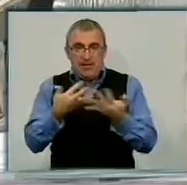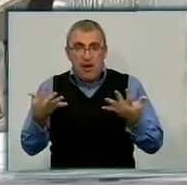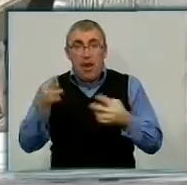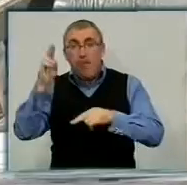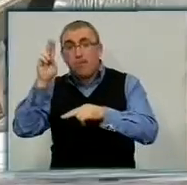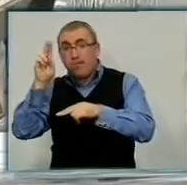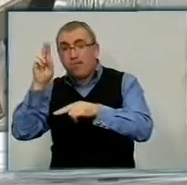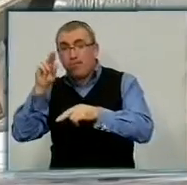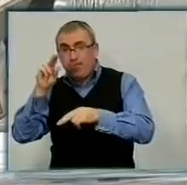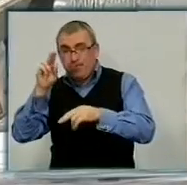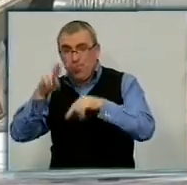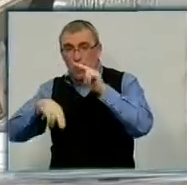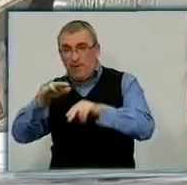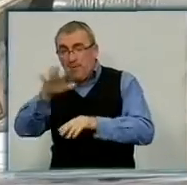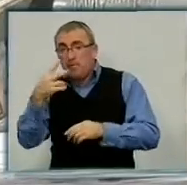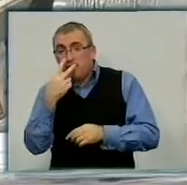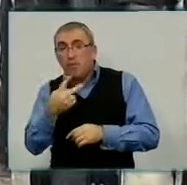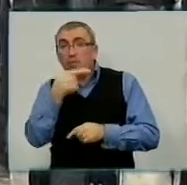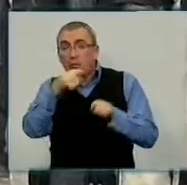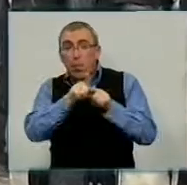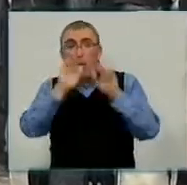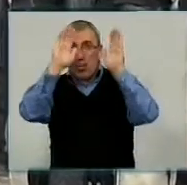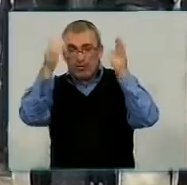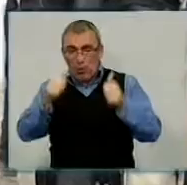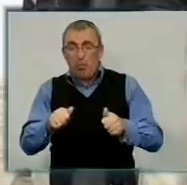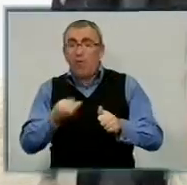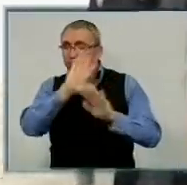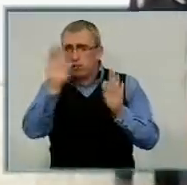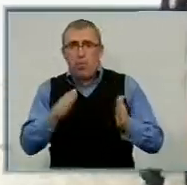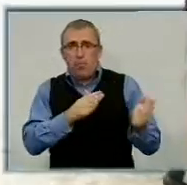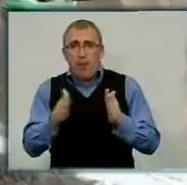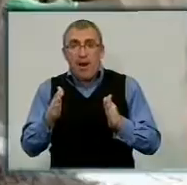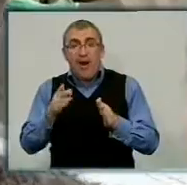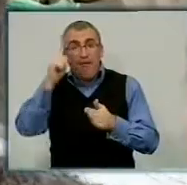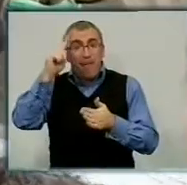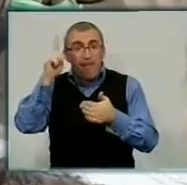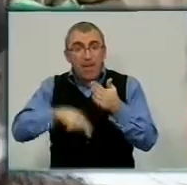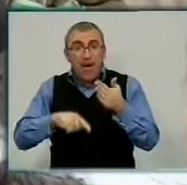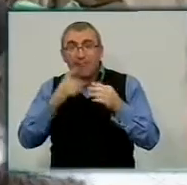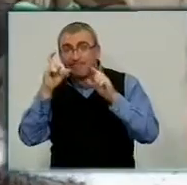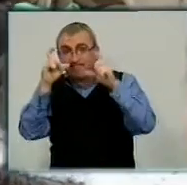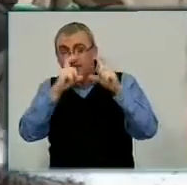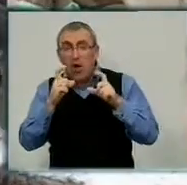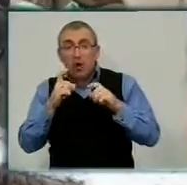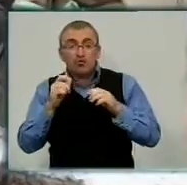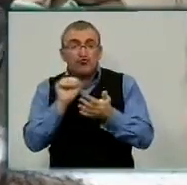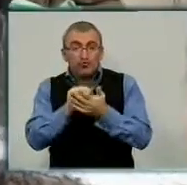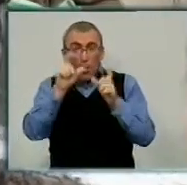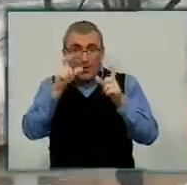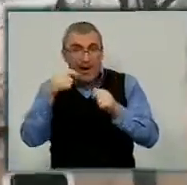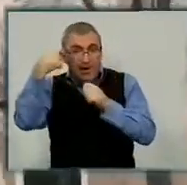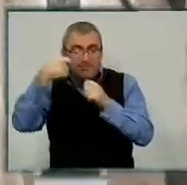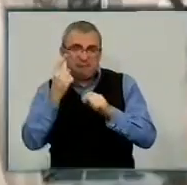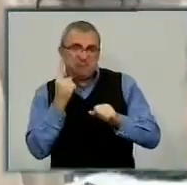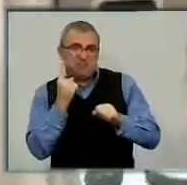поруч запевнили нашу знімальну групу що зі скульптурою Все в порядку а переконатися у цьому журналістам завадили Скажите